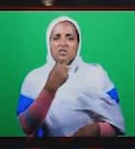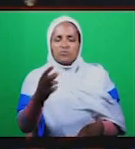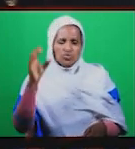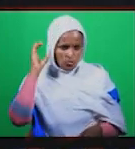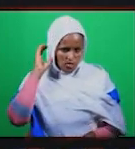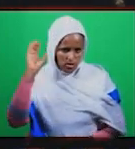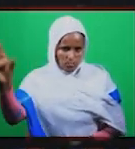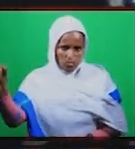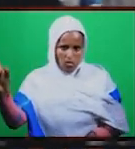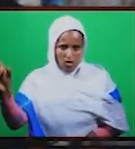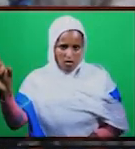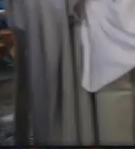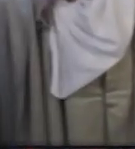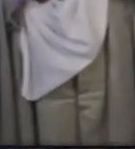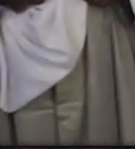ድምጾች ተሰምተዋል